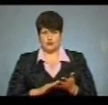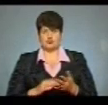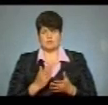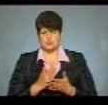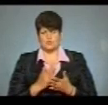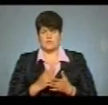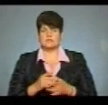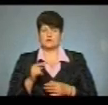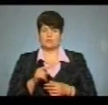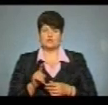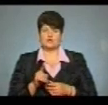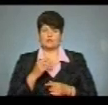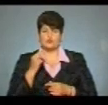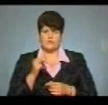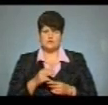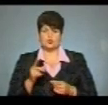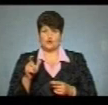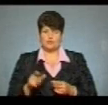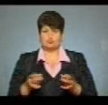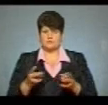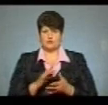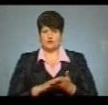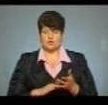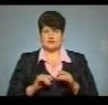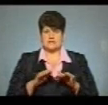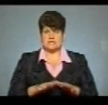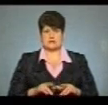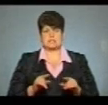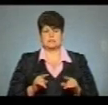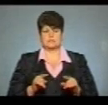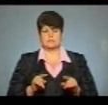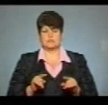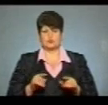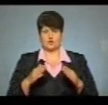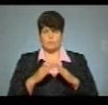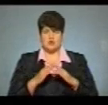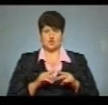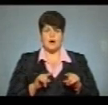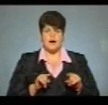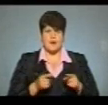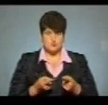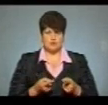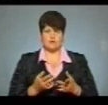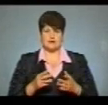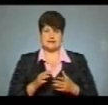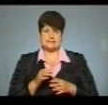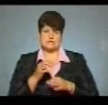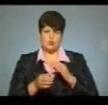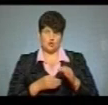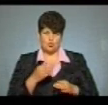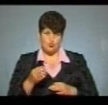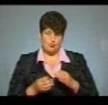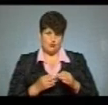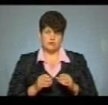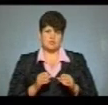і щодо обвинуваченого необхідно продовжити дію запобіжного заходу в вигляді домашнього арешту цілодобово з покладенням